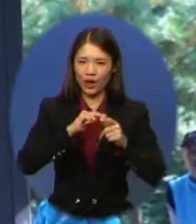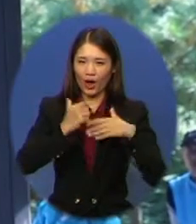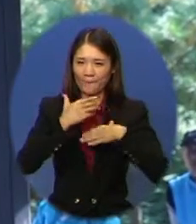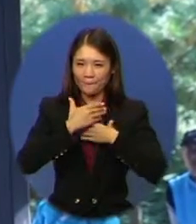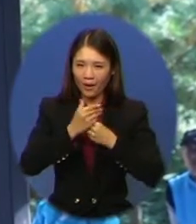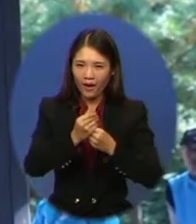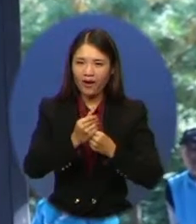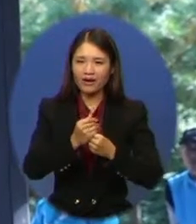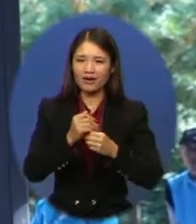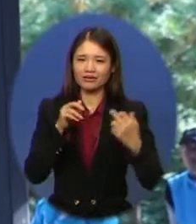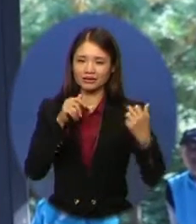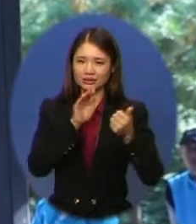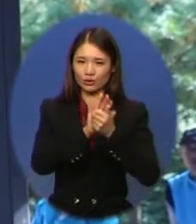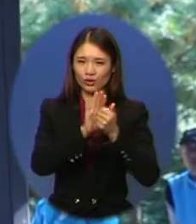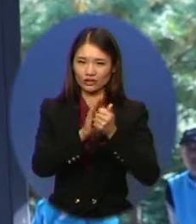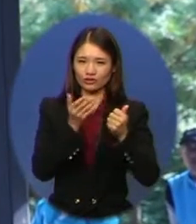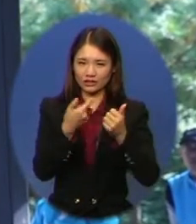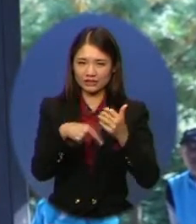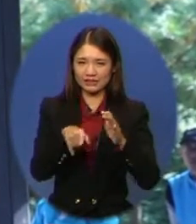무장애 등산로를